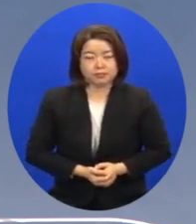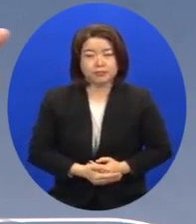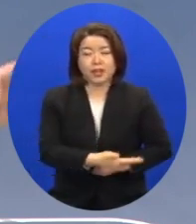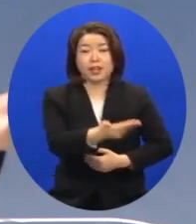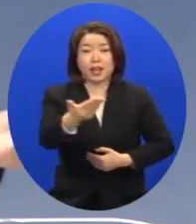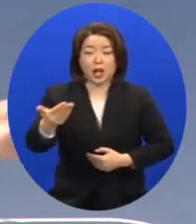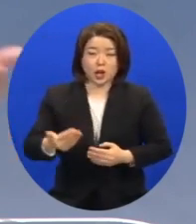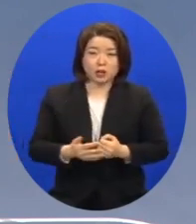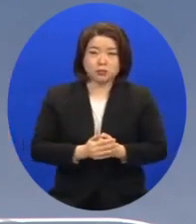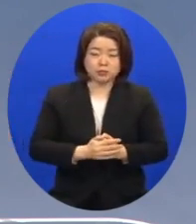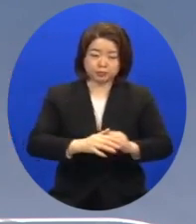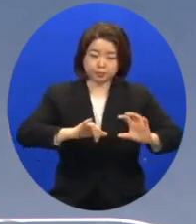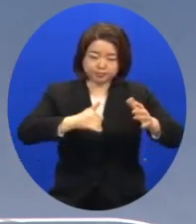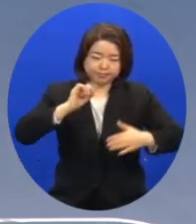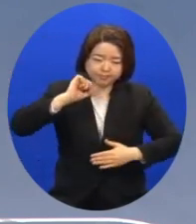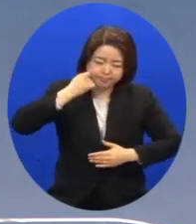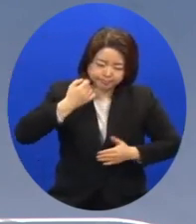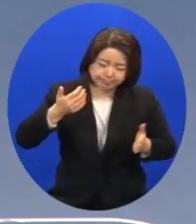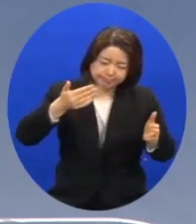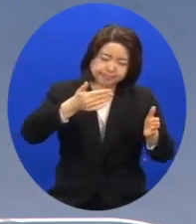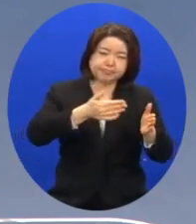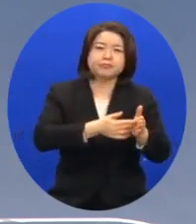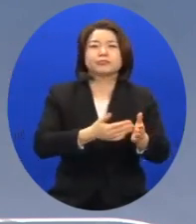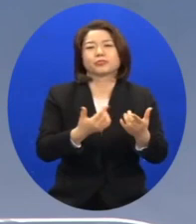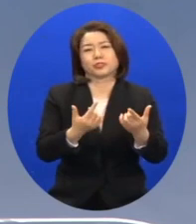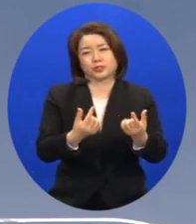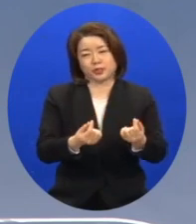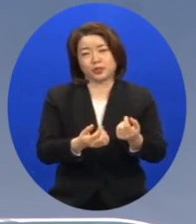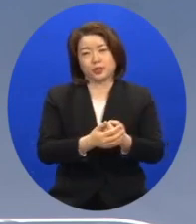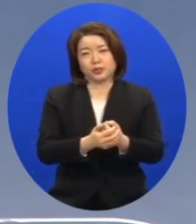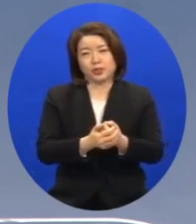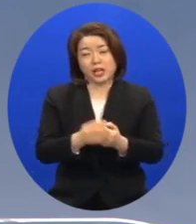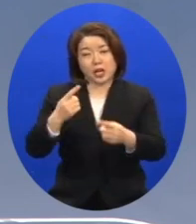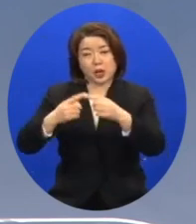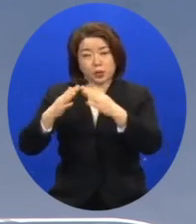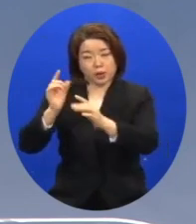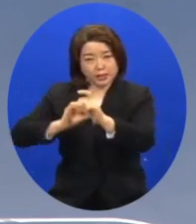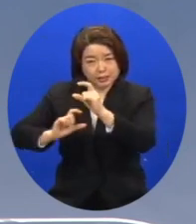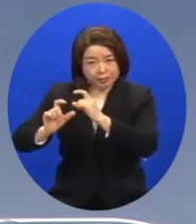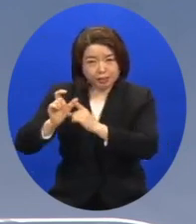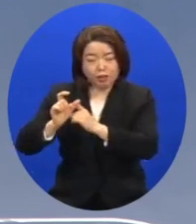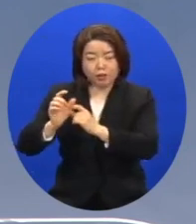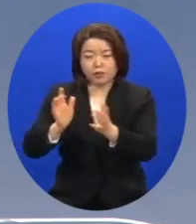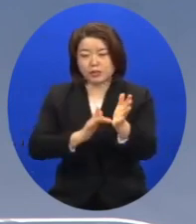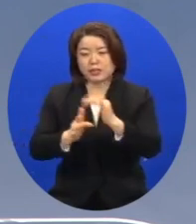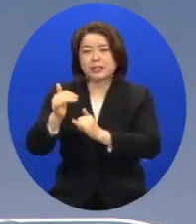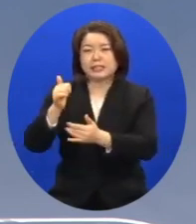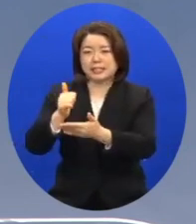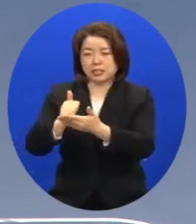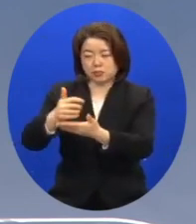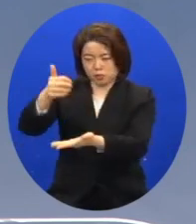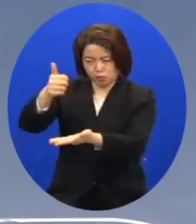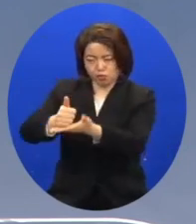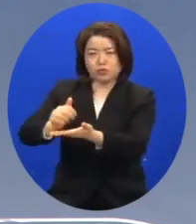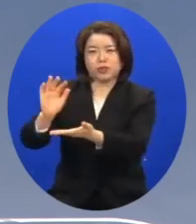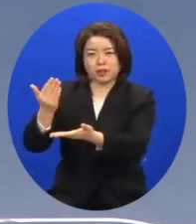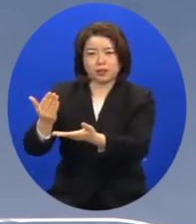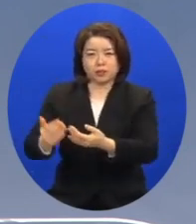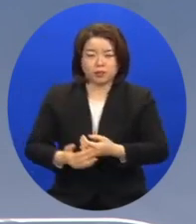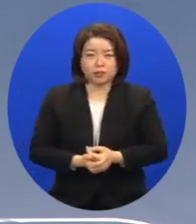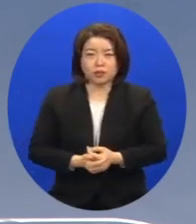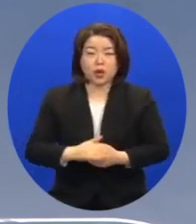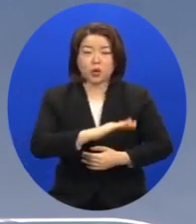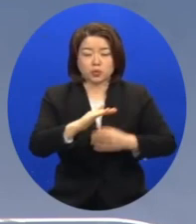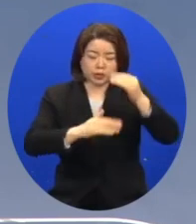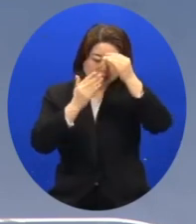여러분 세상에 어려울수록 교회는 더 예수님의 교회가 돼야 되고 우리